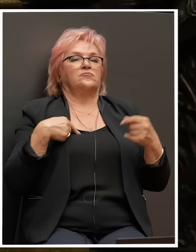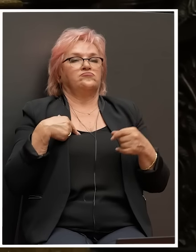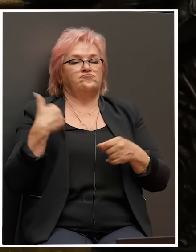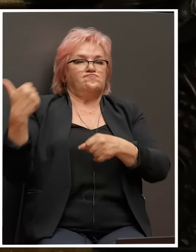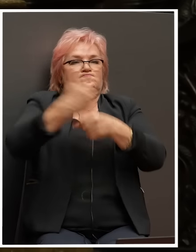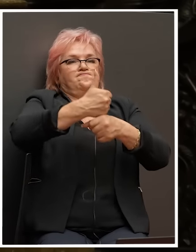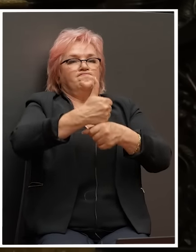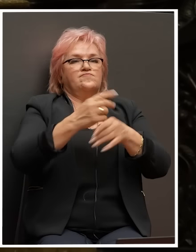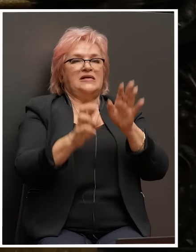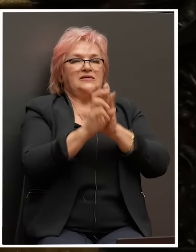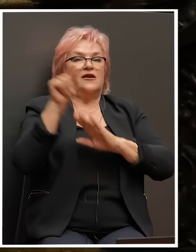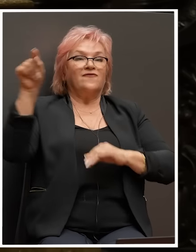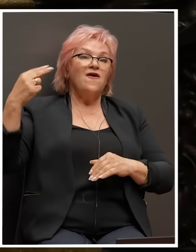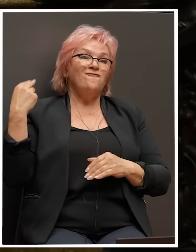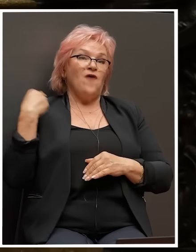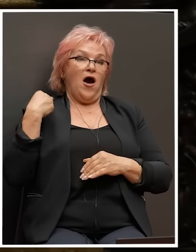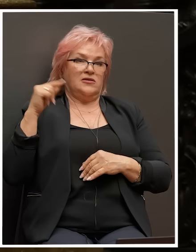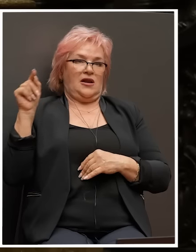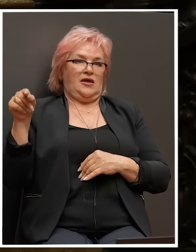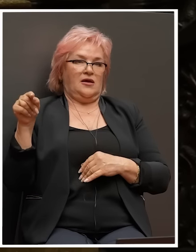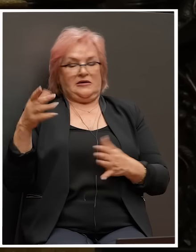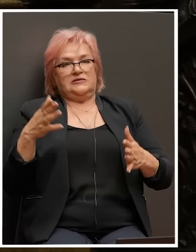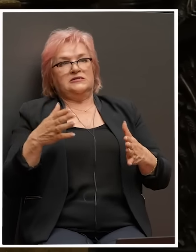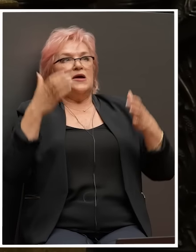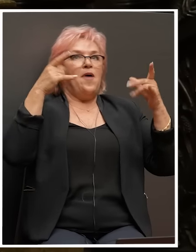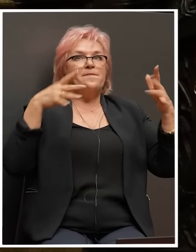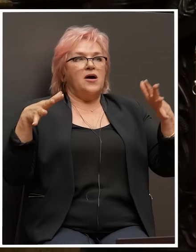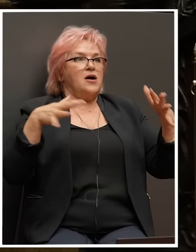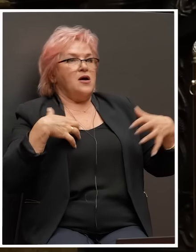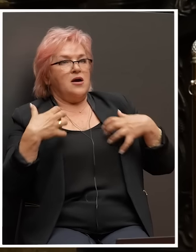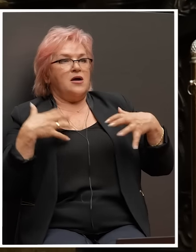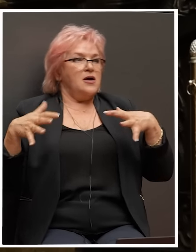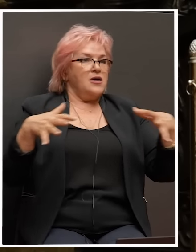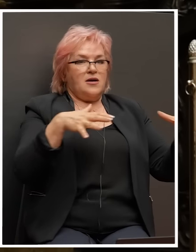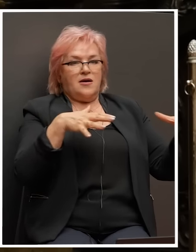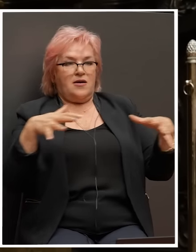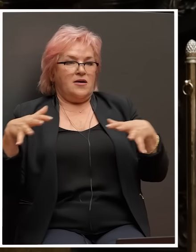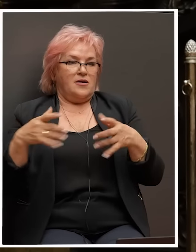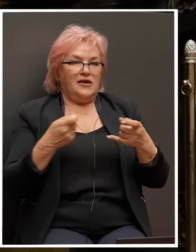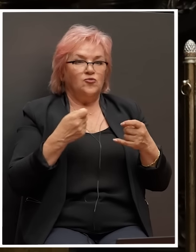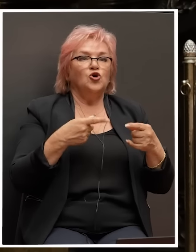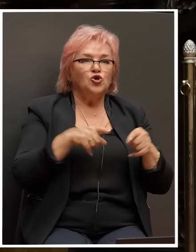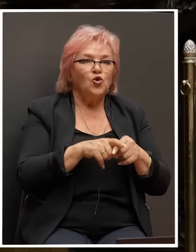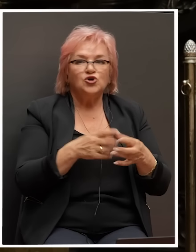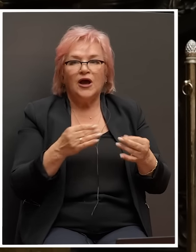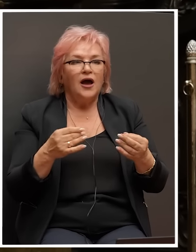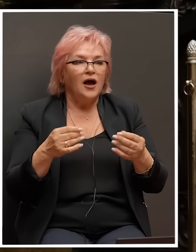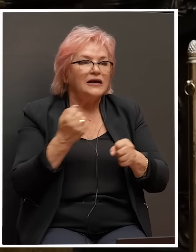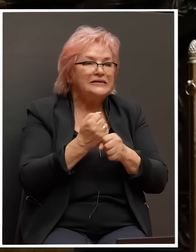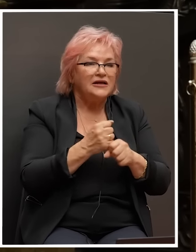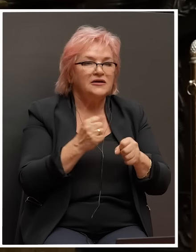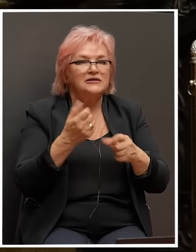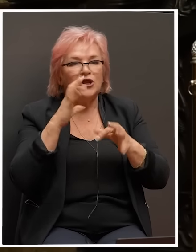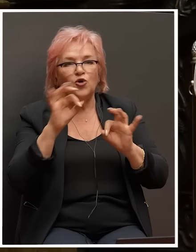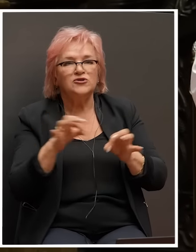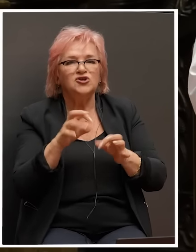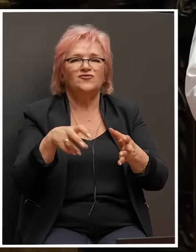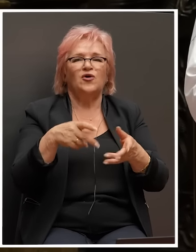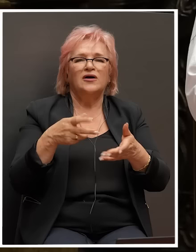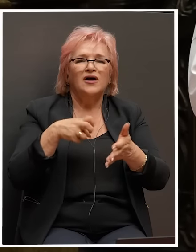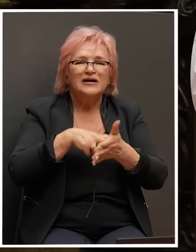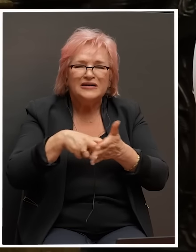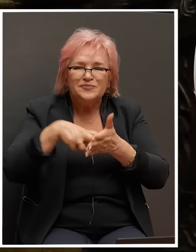главой церкви в Англии. Тут папы забеспокоились немножко. Но тоже ничего не предприняли серьезного. Они писали